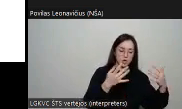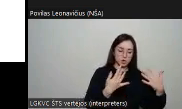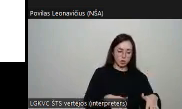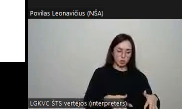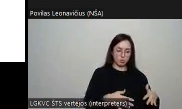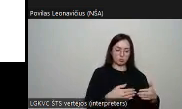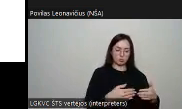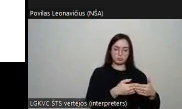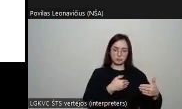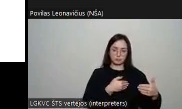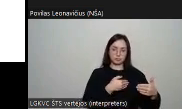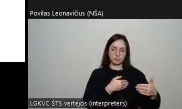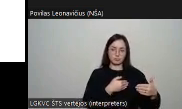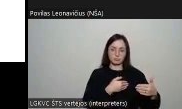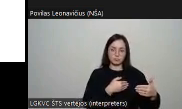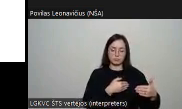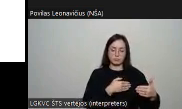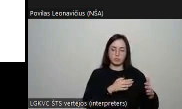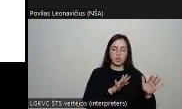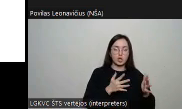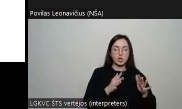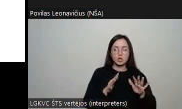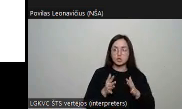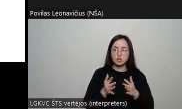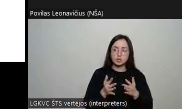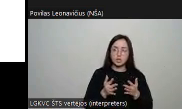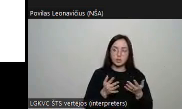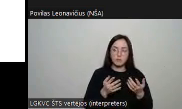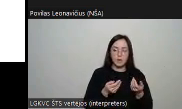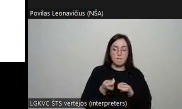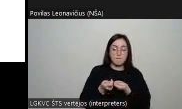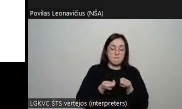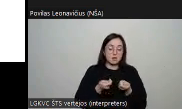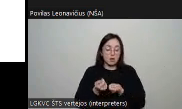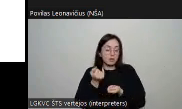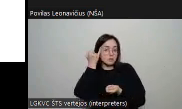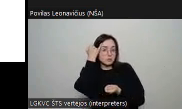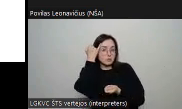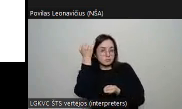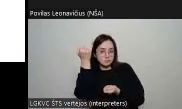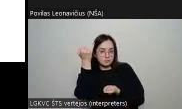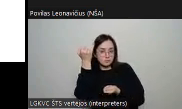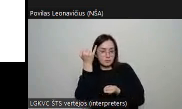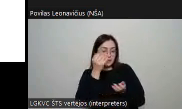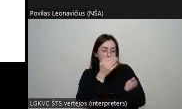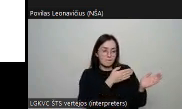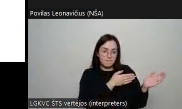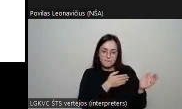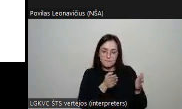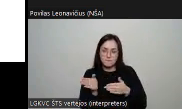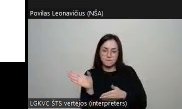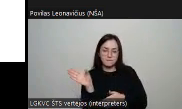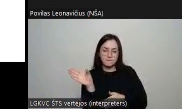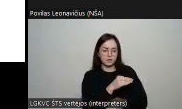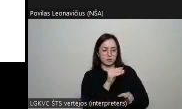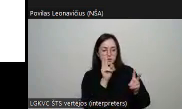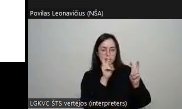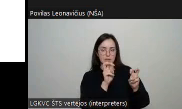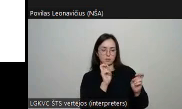temos tiesiog kažkokiu būdu vadovo sugalvotų, kad visos būtų, kad nebūtų taip,